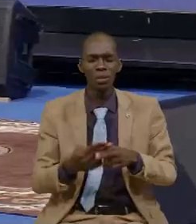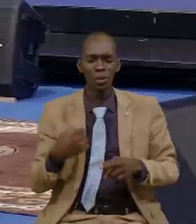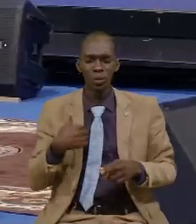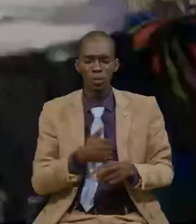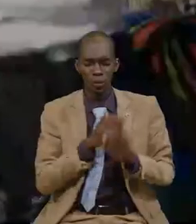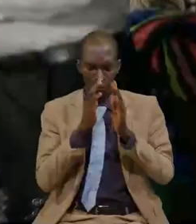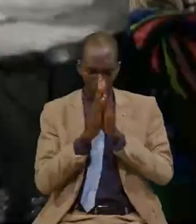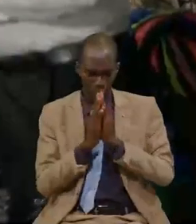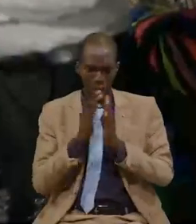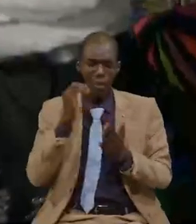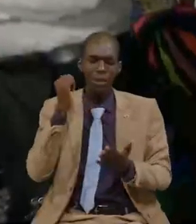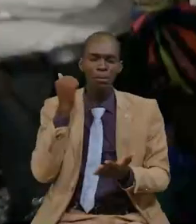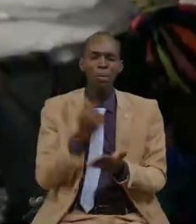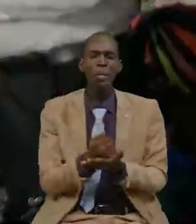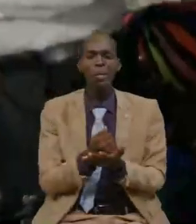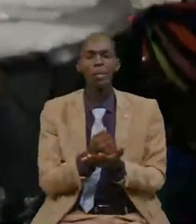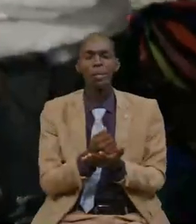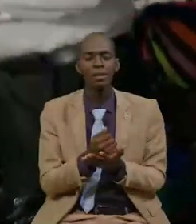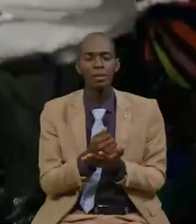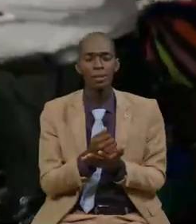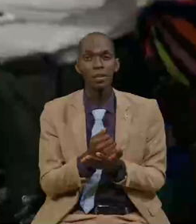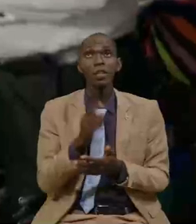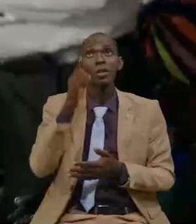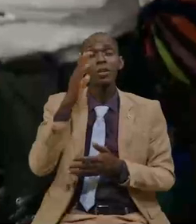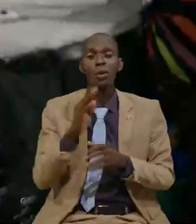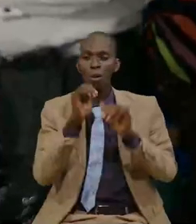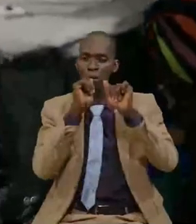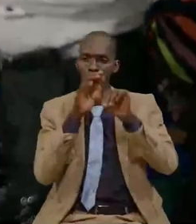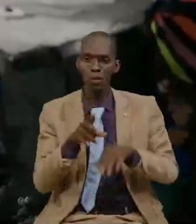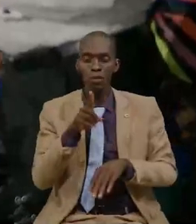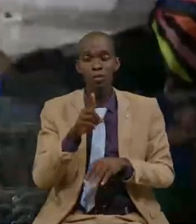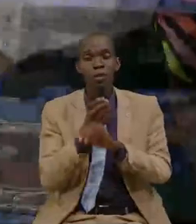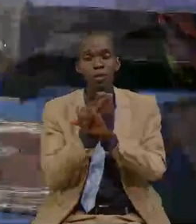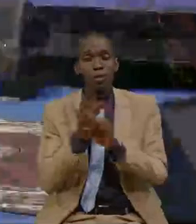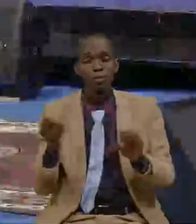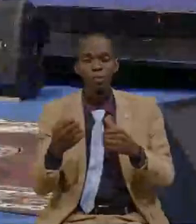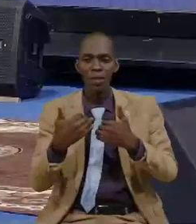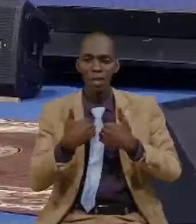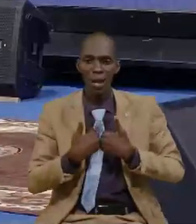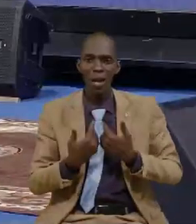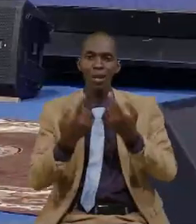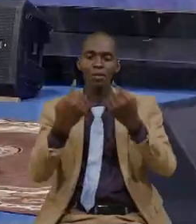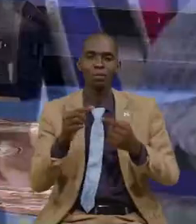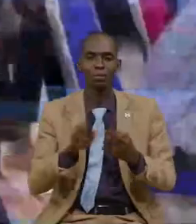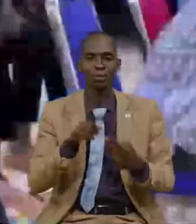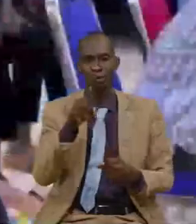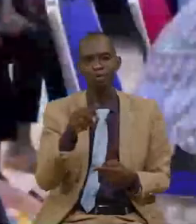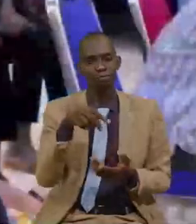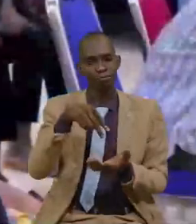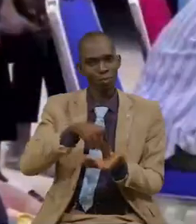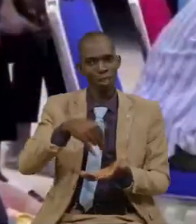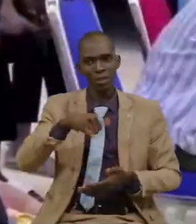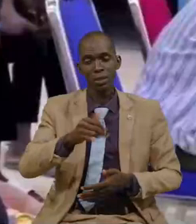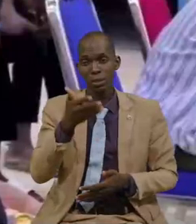de Jésus, nous prions. Que le Seigneur vous bénisse. Le salut est